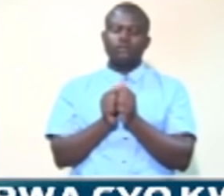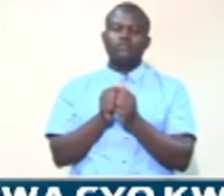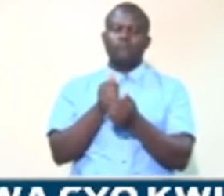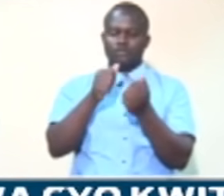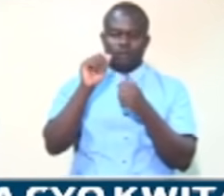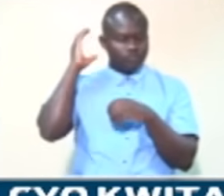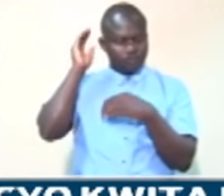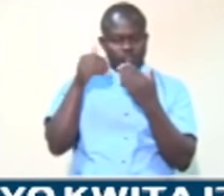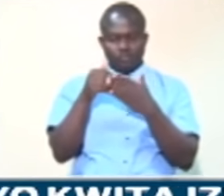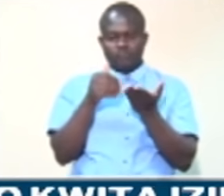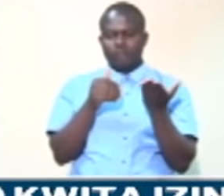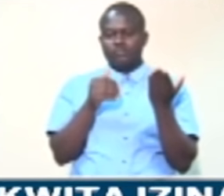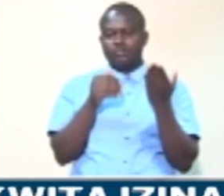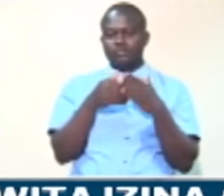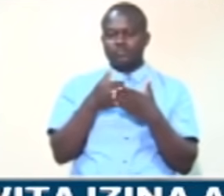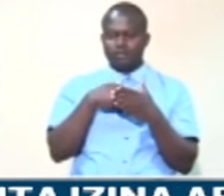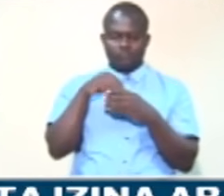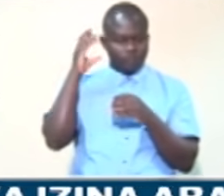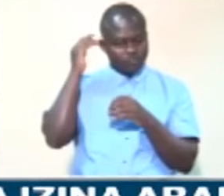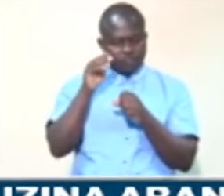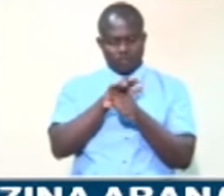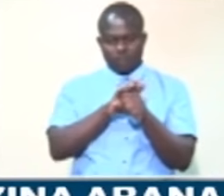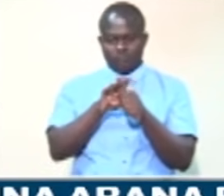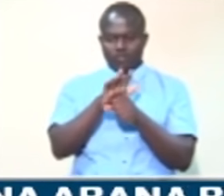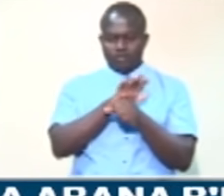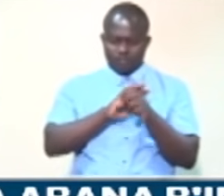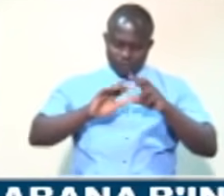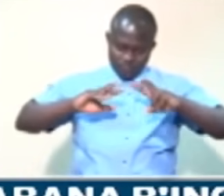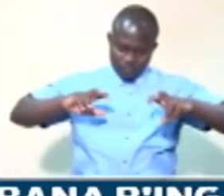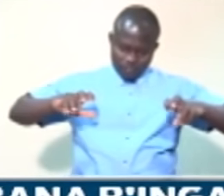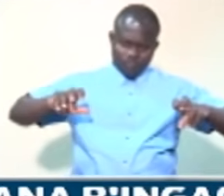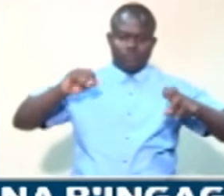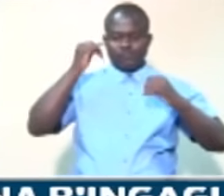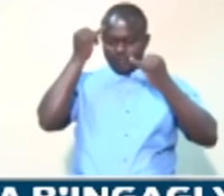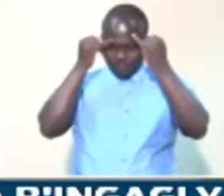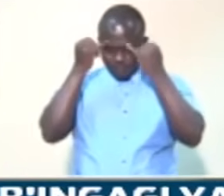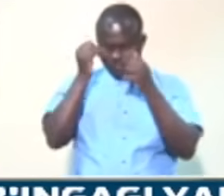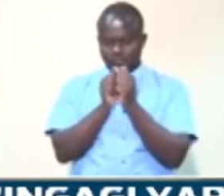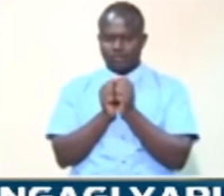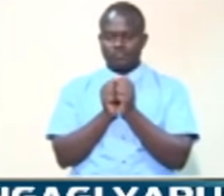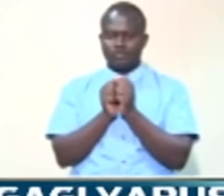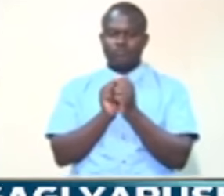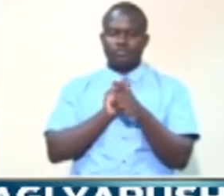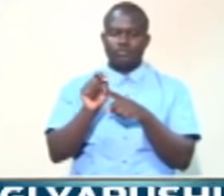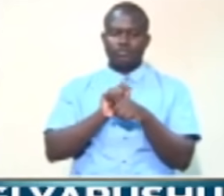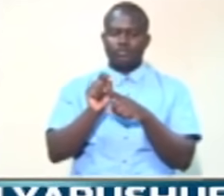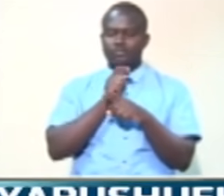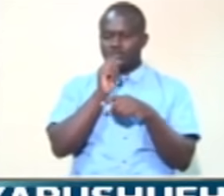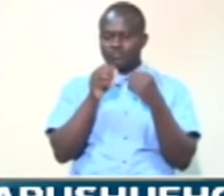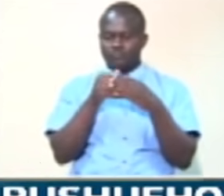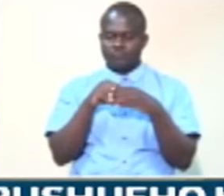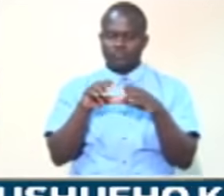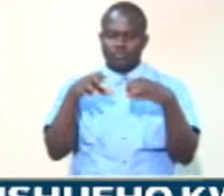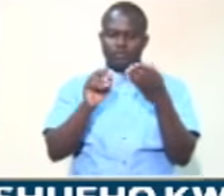makuru tukayatokoza amakuru yuzuye acukumbuye yatekerejweho. Mu mahugurwa y'abanyamakuru bagize